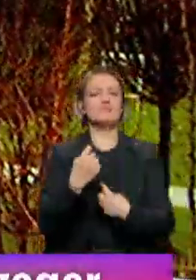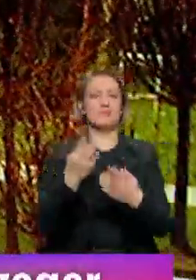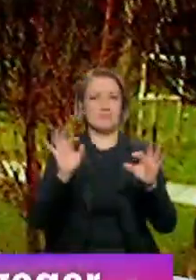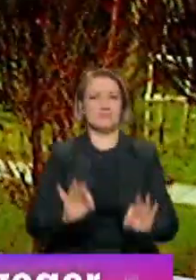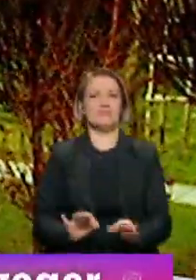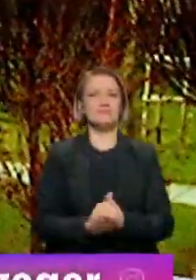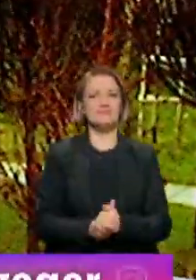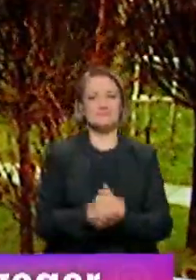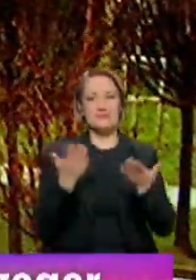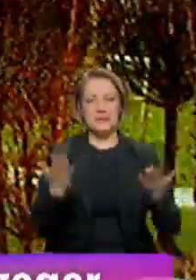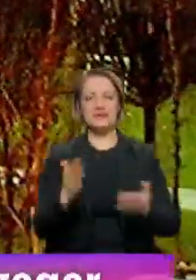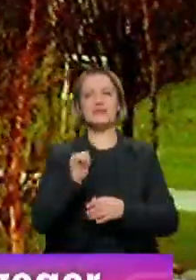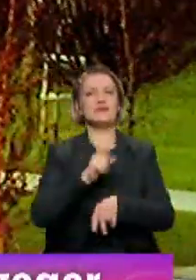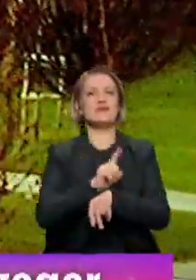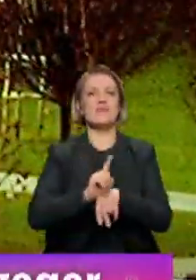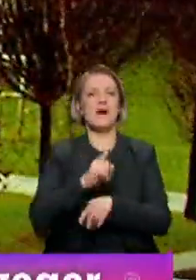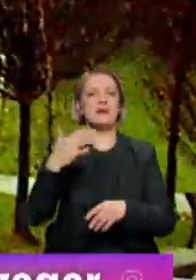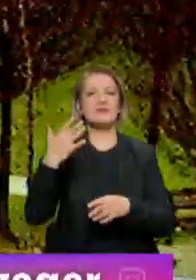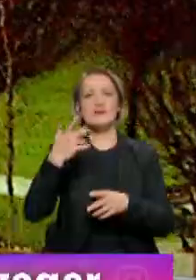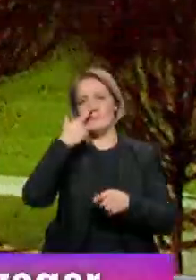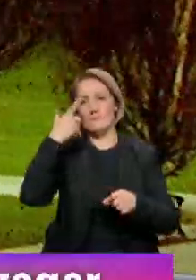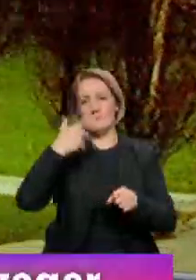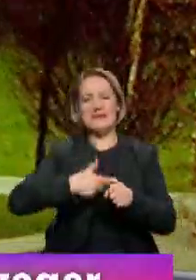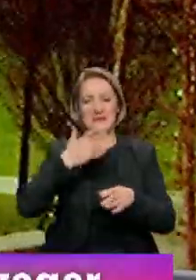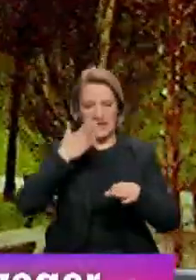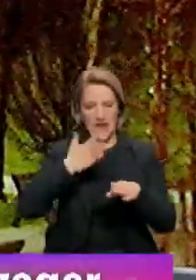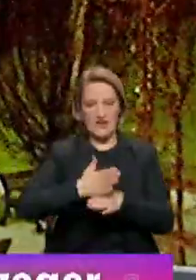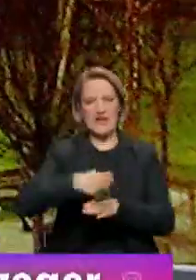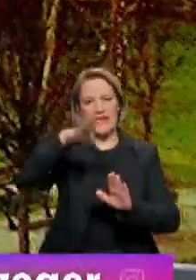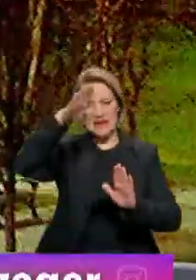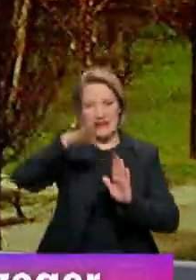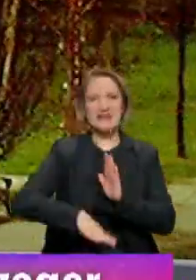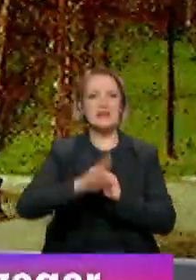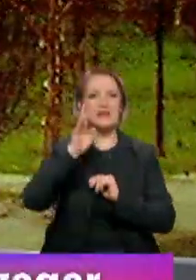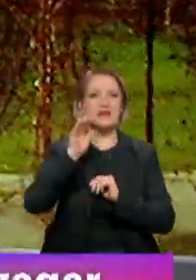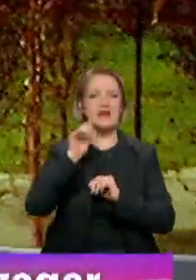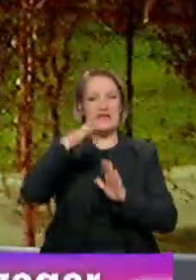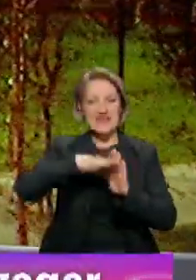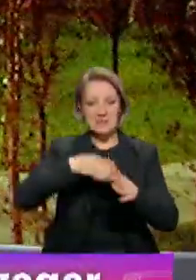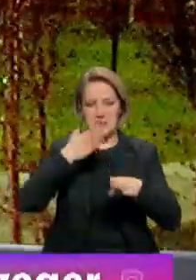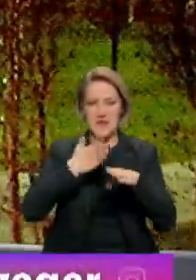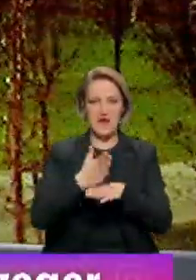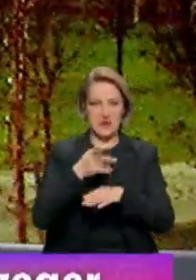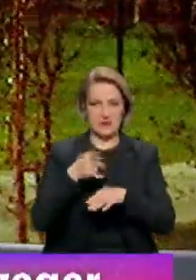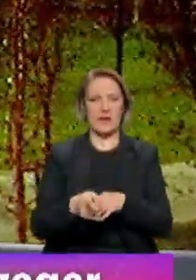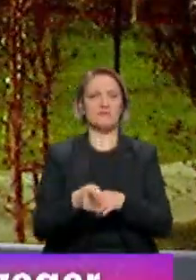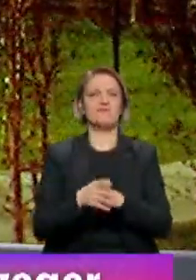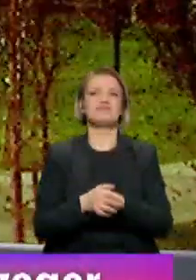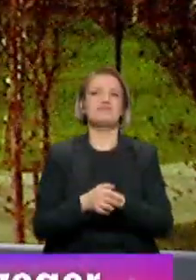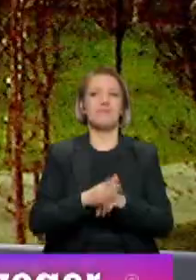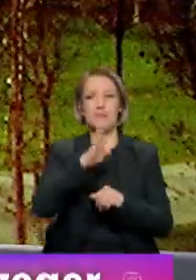başladı Nasıl ve ne zaman akaryakıtın gerçekten indiğini İndirimin gerçekten